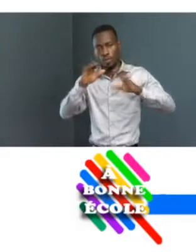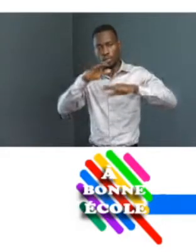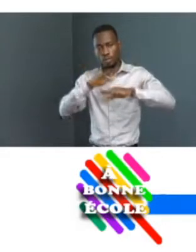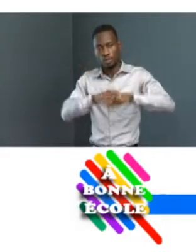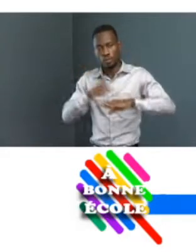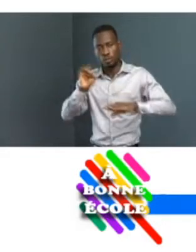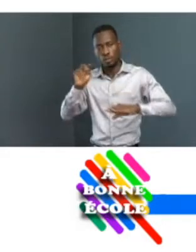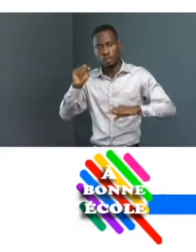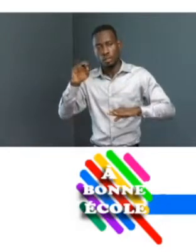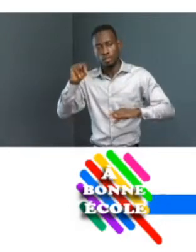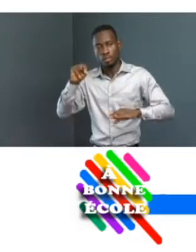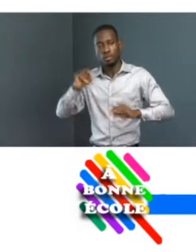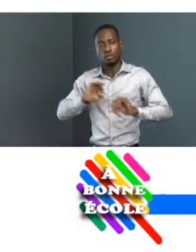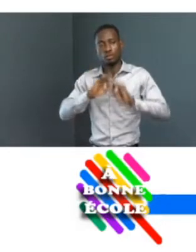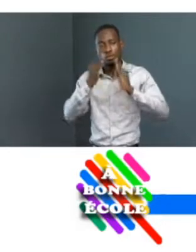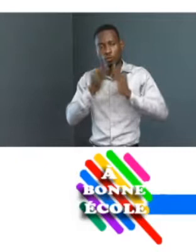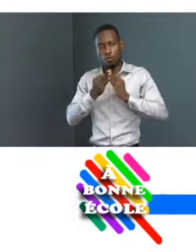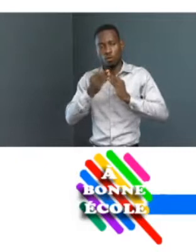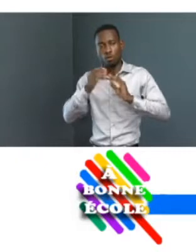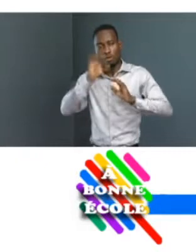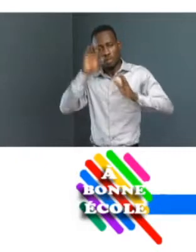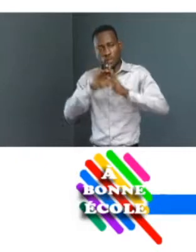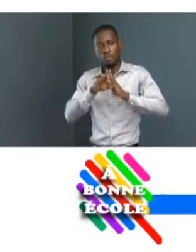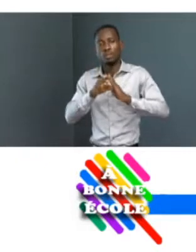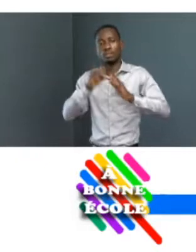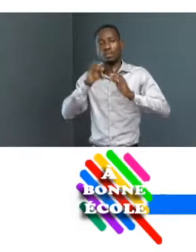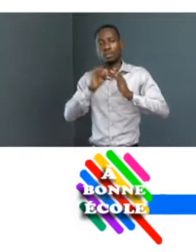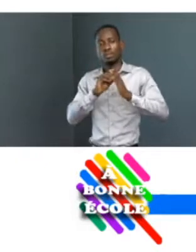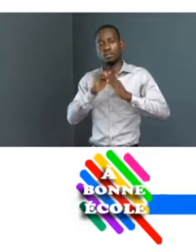forme l'image des objets.